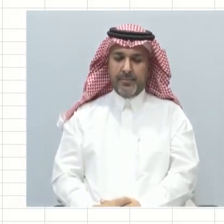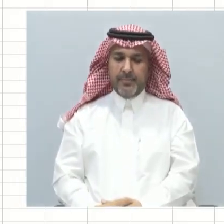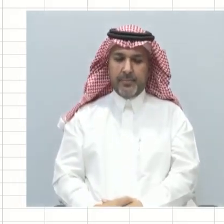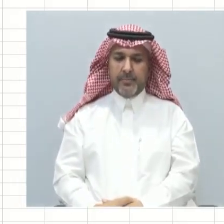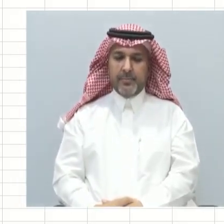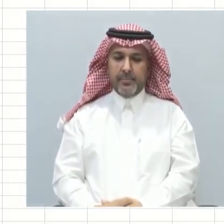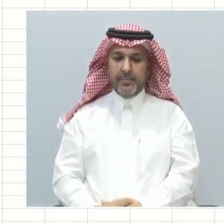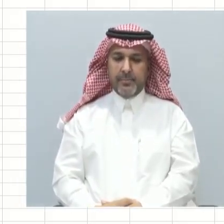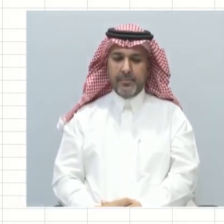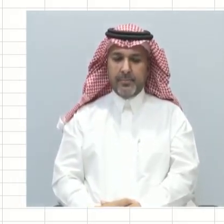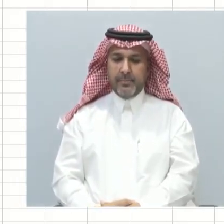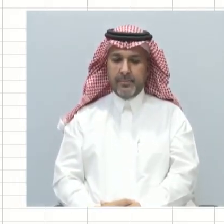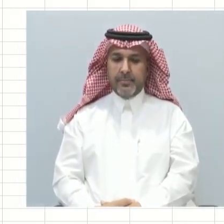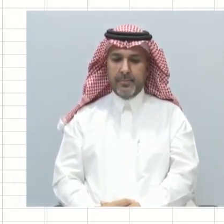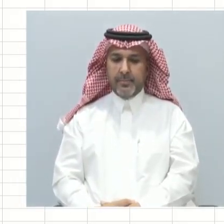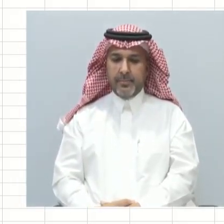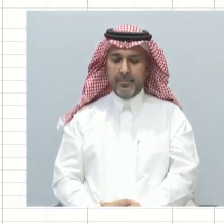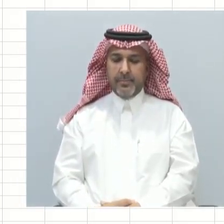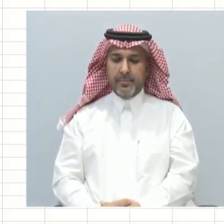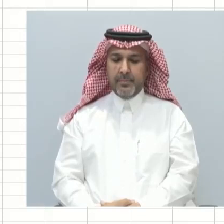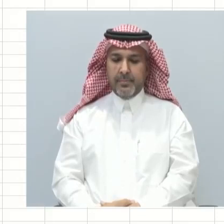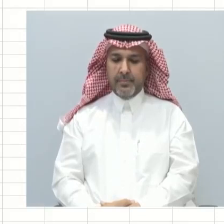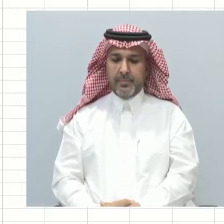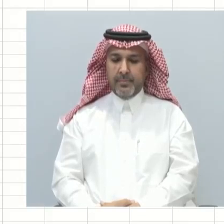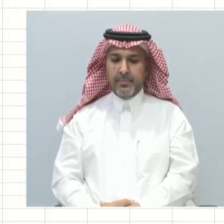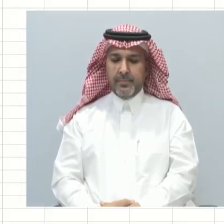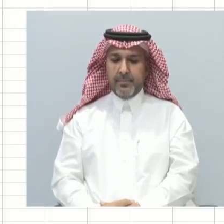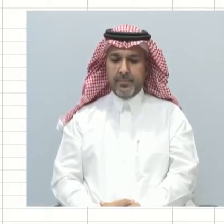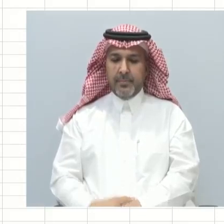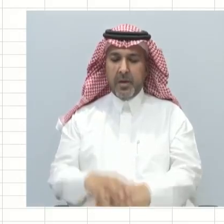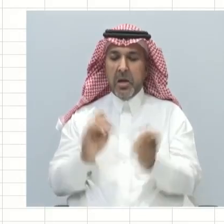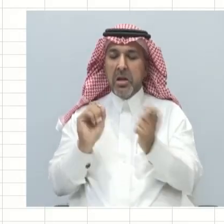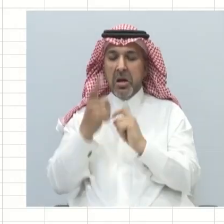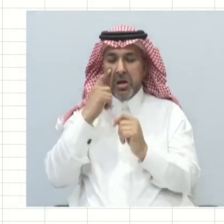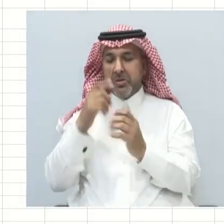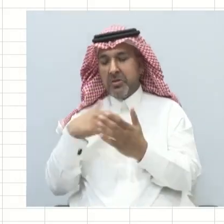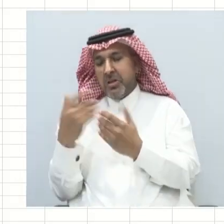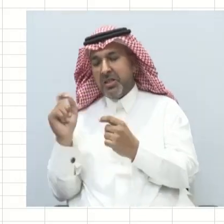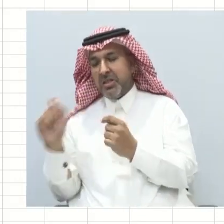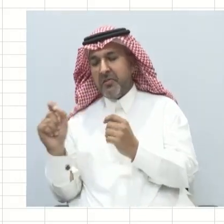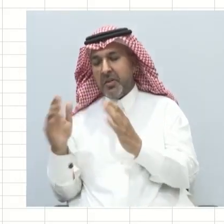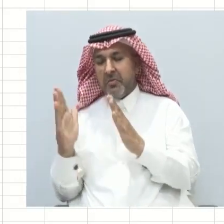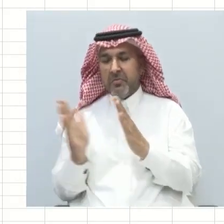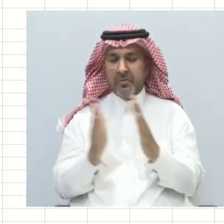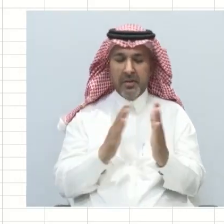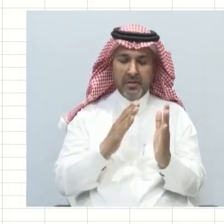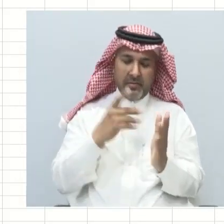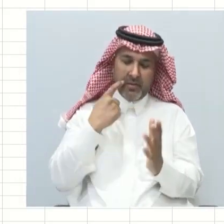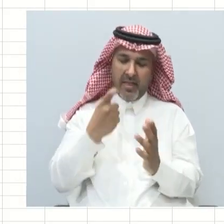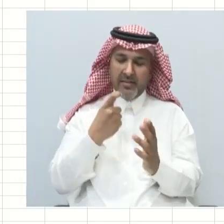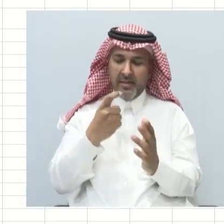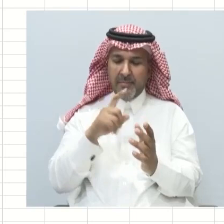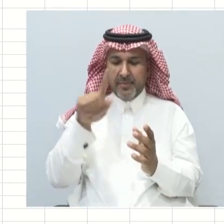الاجهزه يكون فيها يعني يطلع لك الصفر على اليمين والبيانات جايه بهذا الشكل طبعا شوف شكل